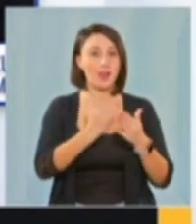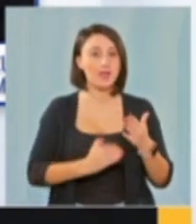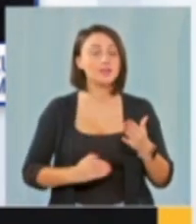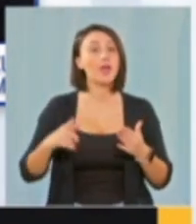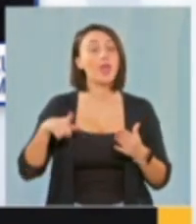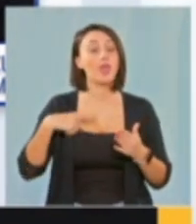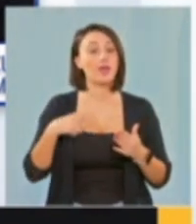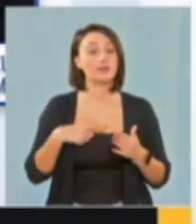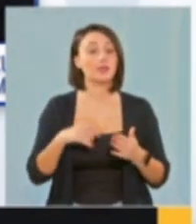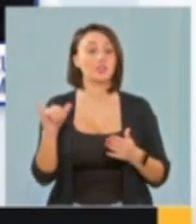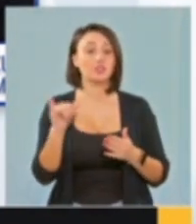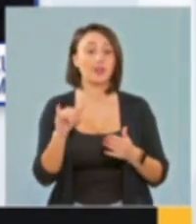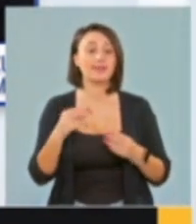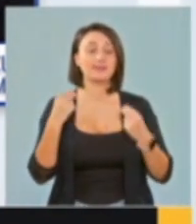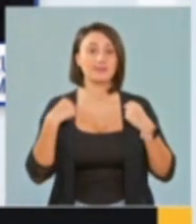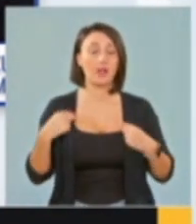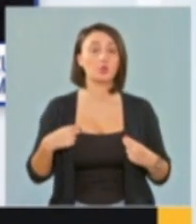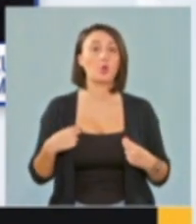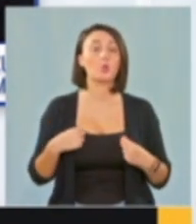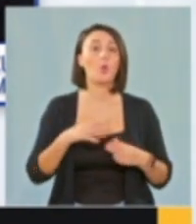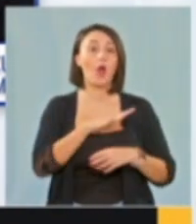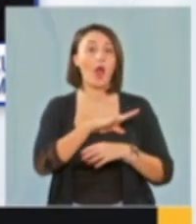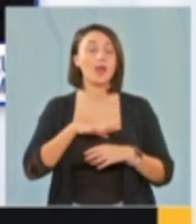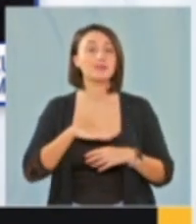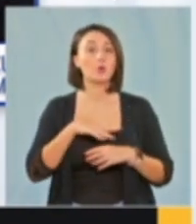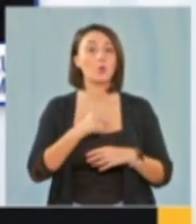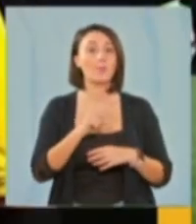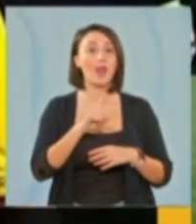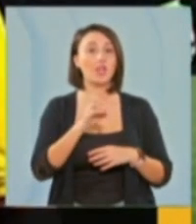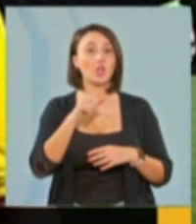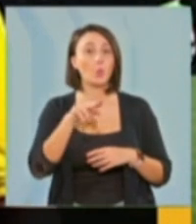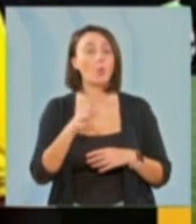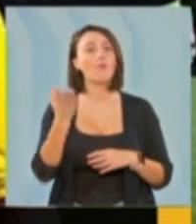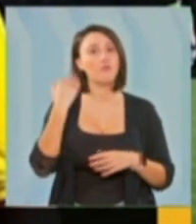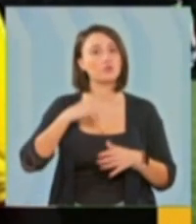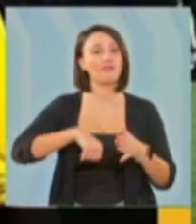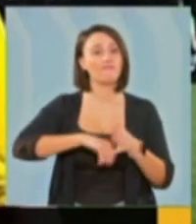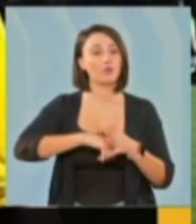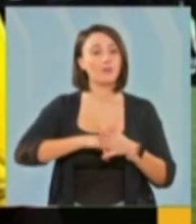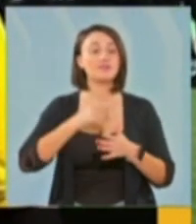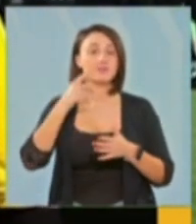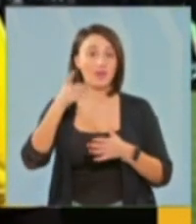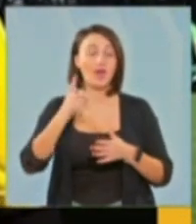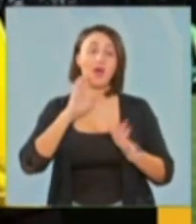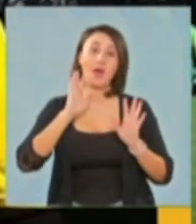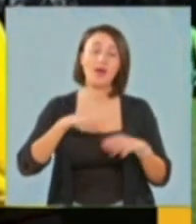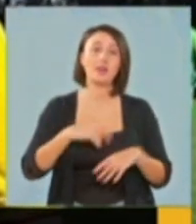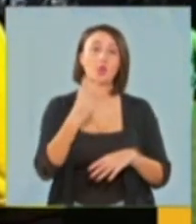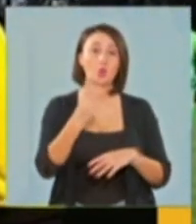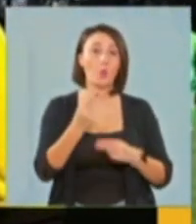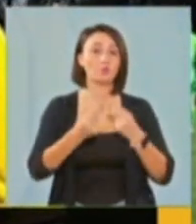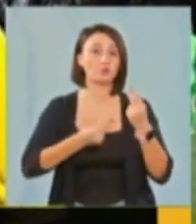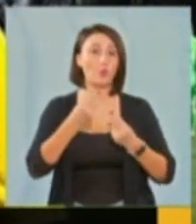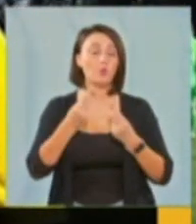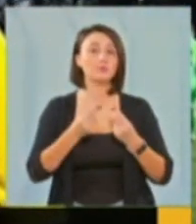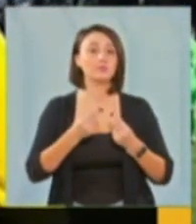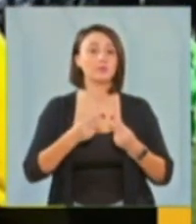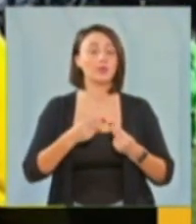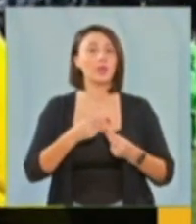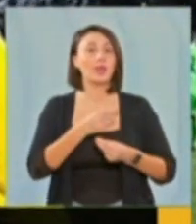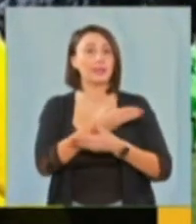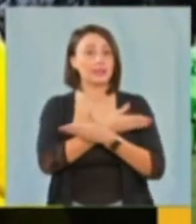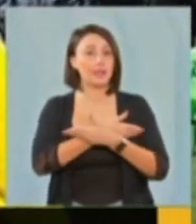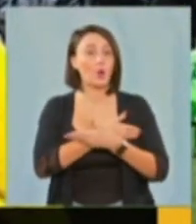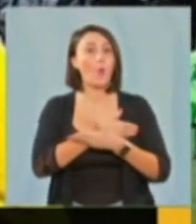este Cu siguranță cel al senatorului de Galați Marius Coman Nico fost fotbalist Acesta are și 2 meciuri jucate în tricoul celor